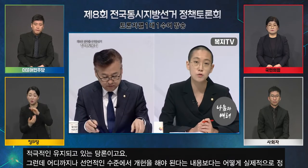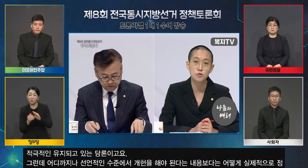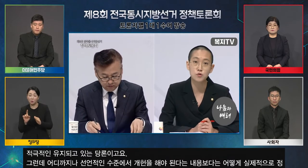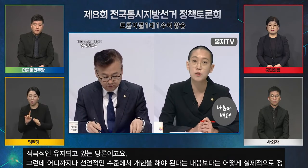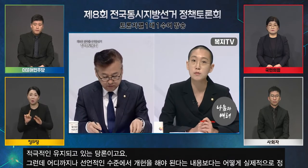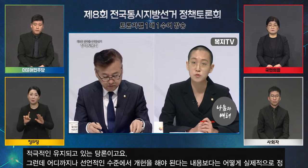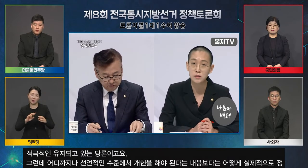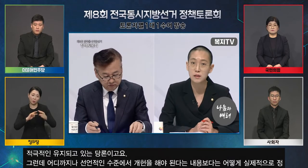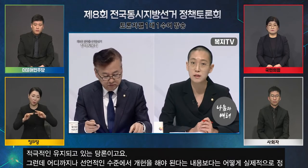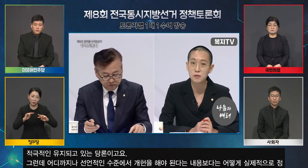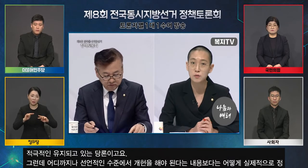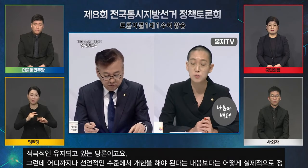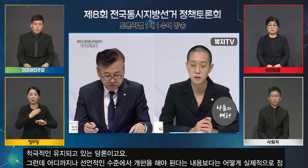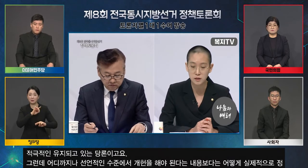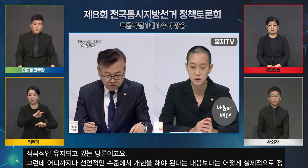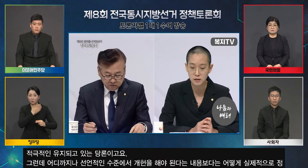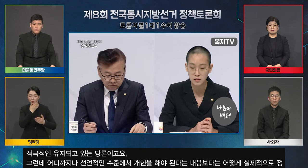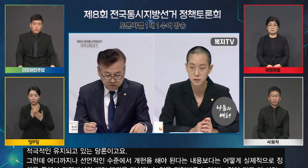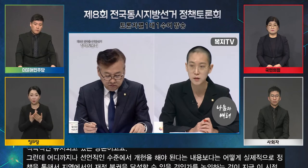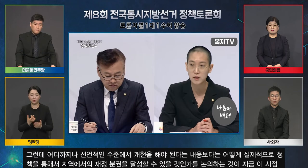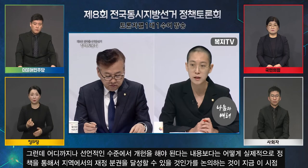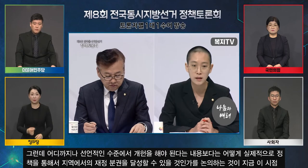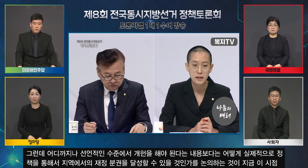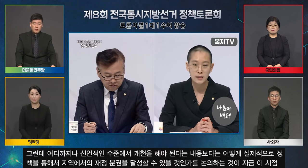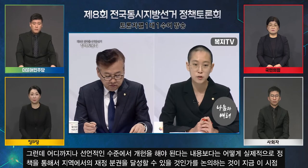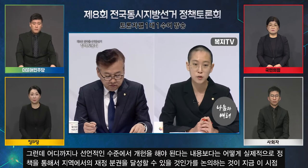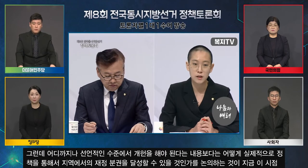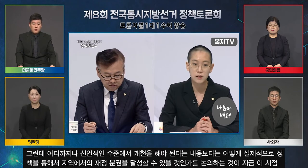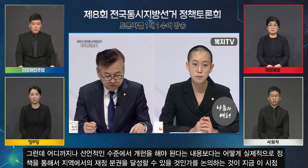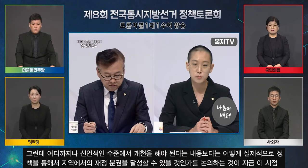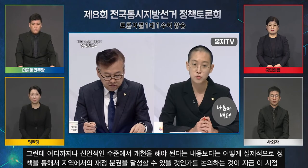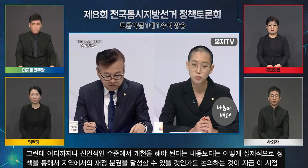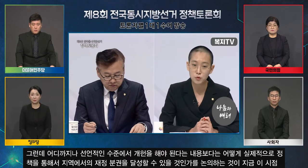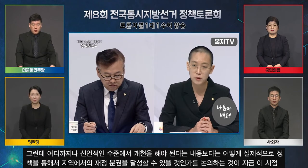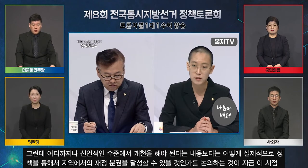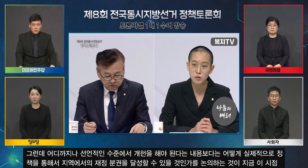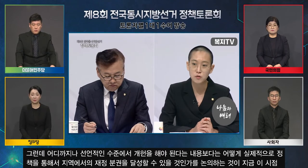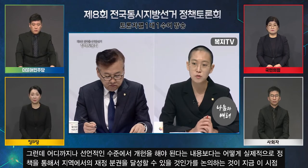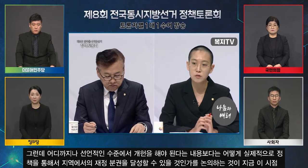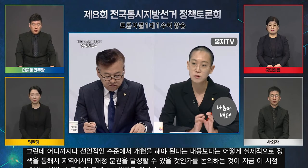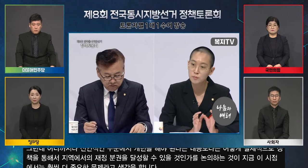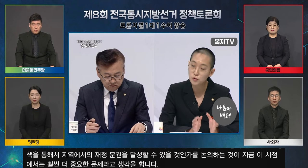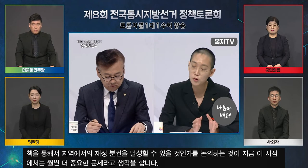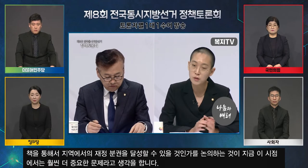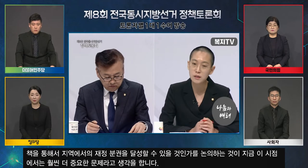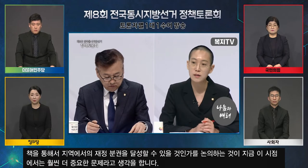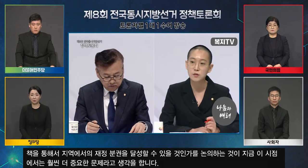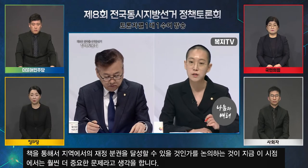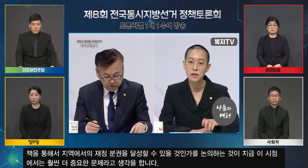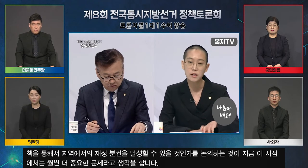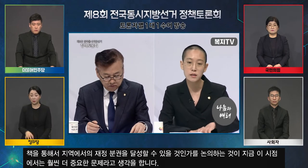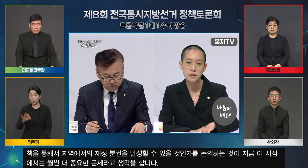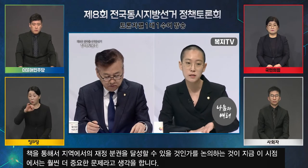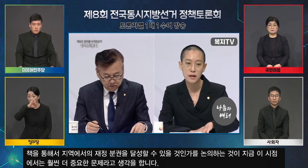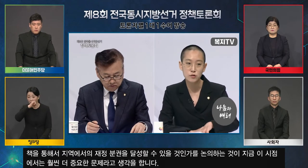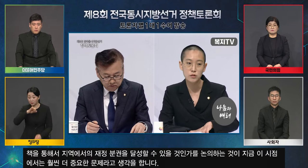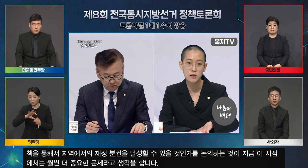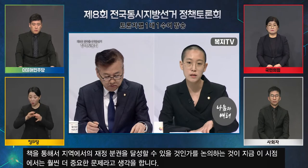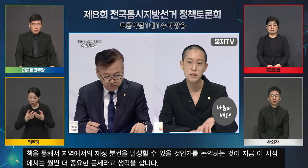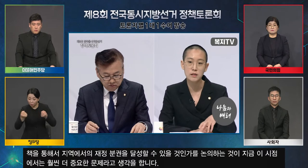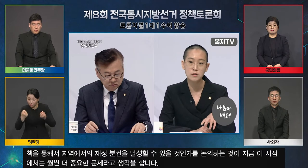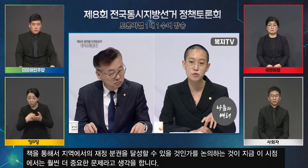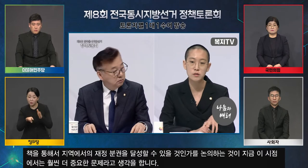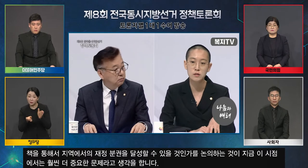시점에서는 훨씬 더 중요한 문제라고 생각을 합니다. 저희가 주로 재정분권에 대해서 이야기할 때